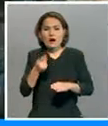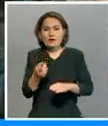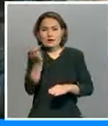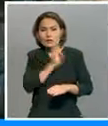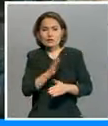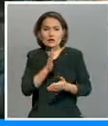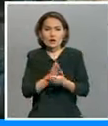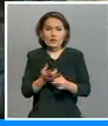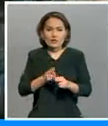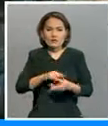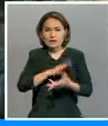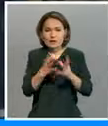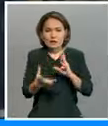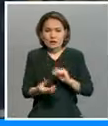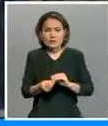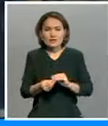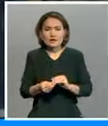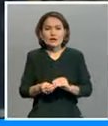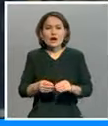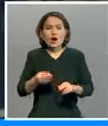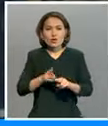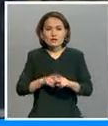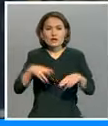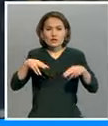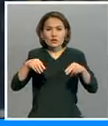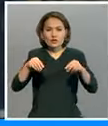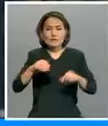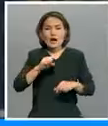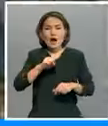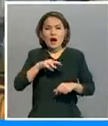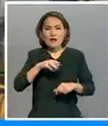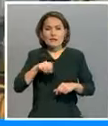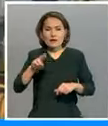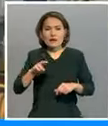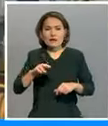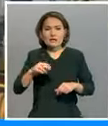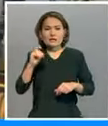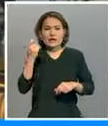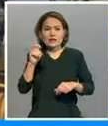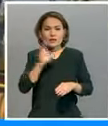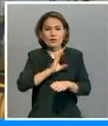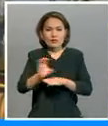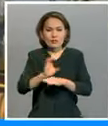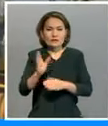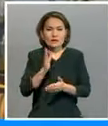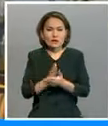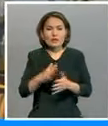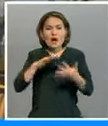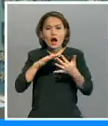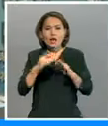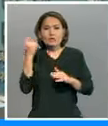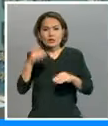қысымда сығымдалып синтезделеді. Нәтижесінде аммоний тұздары, яғни аммиак селитрасы алынады. Өнім ауыл шаруашылығы мен өндіріс